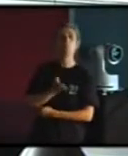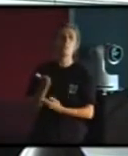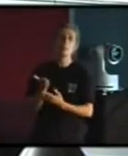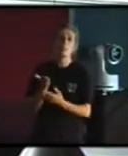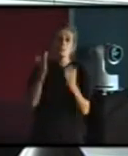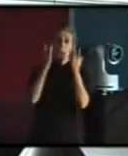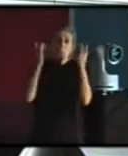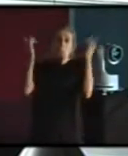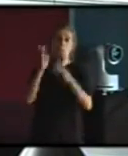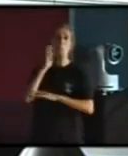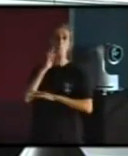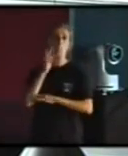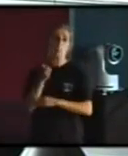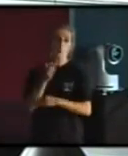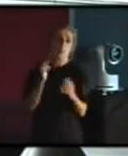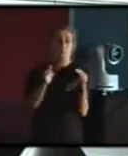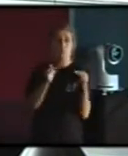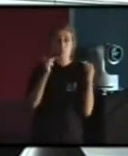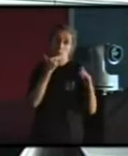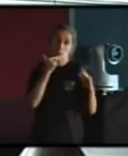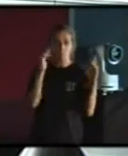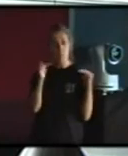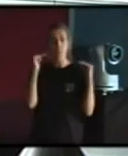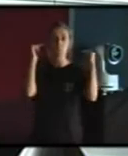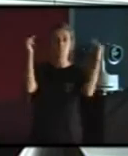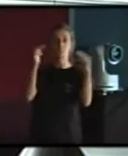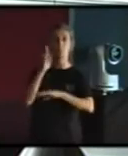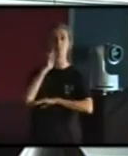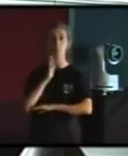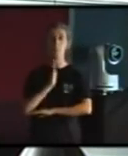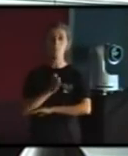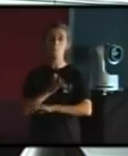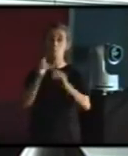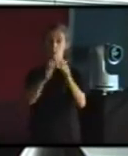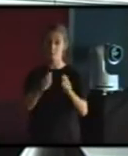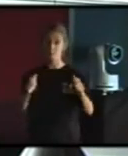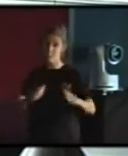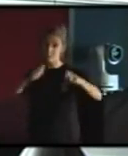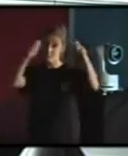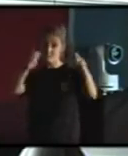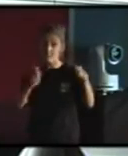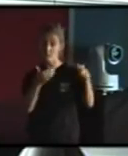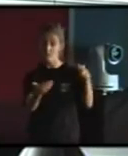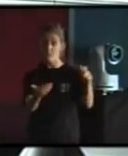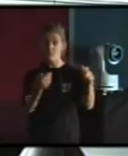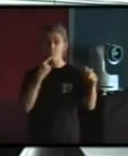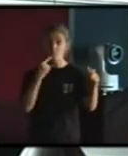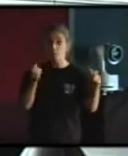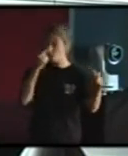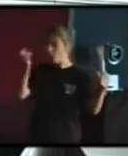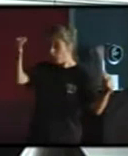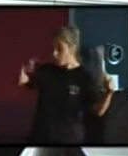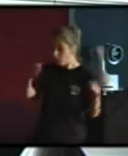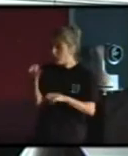et même de leur excellence. Et donc c'est pas un bâtiment qui vient de façon neutre dans un